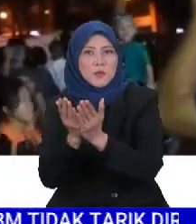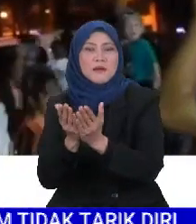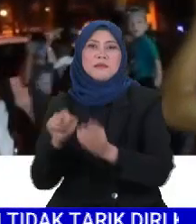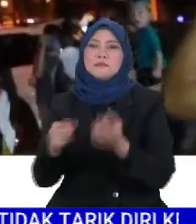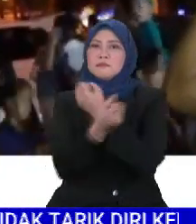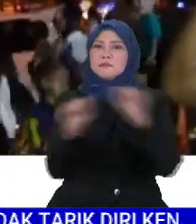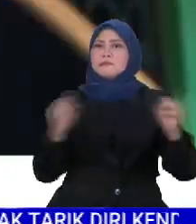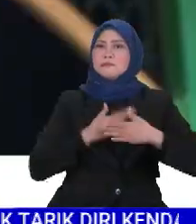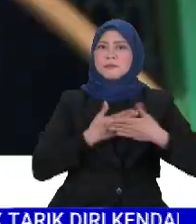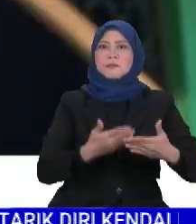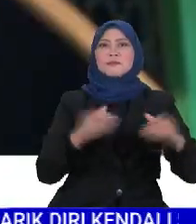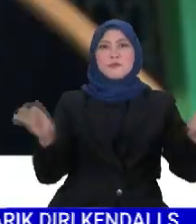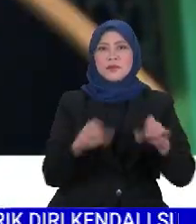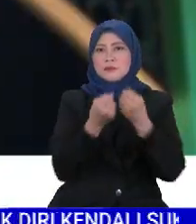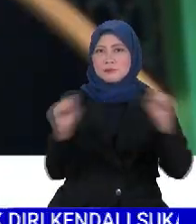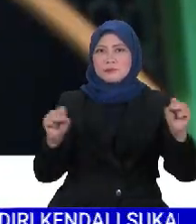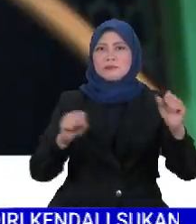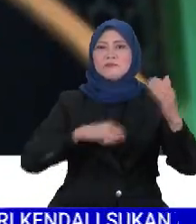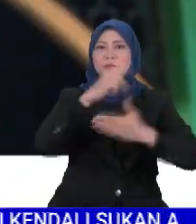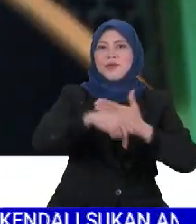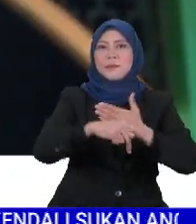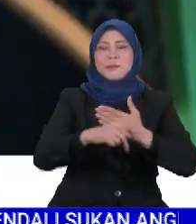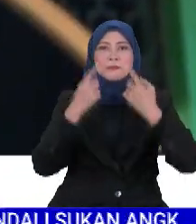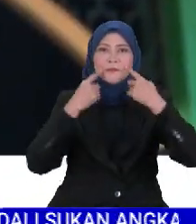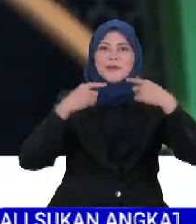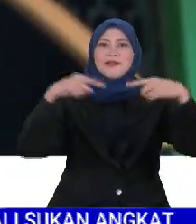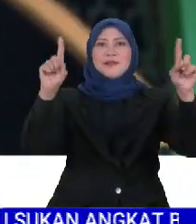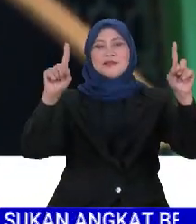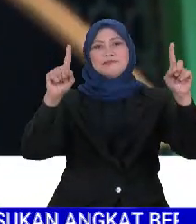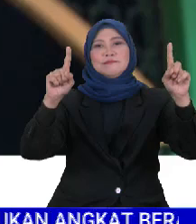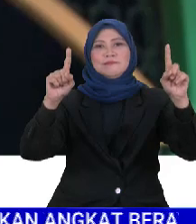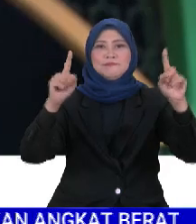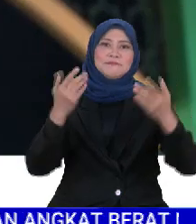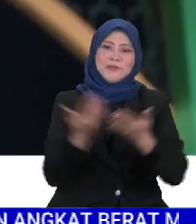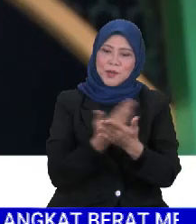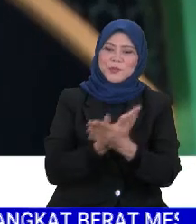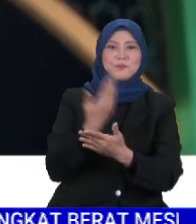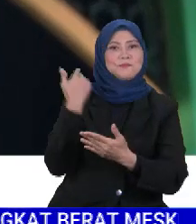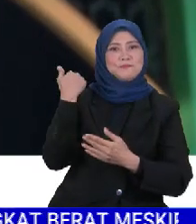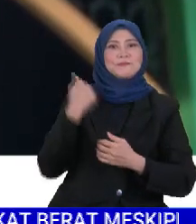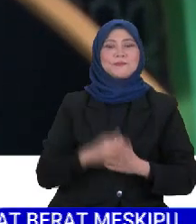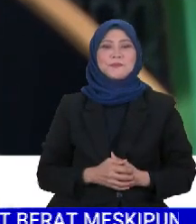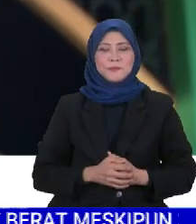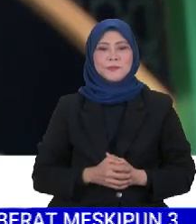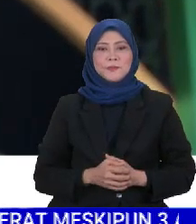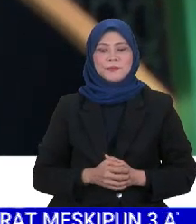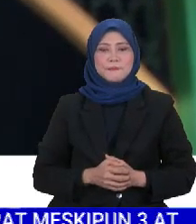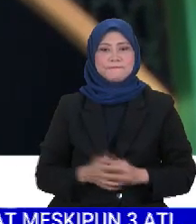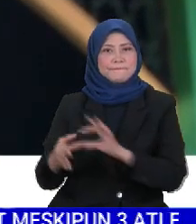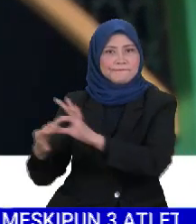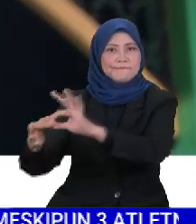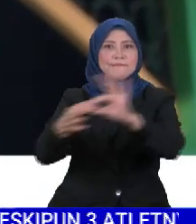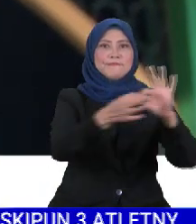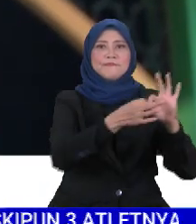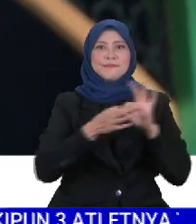membuat persediaan untuk acara ini yang akhirnya berlangsung dengan jaya baru-baru ini. Semangat dan kesepakatan dan